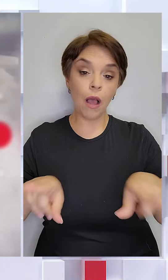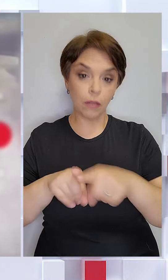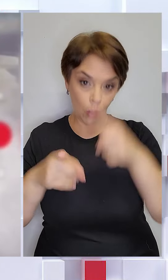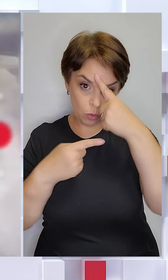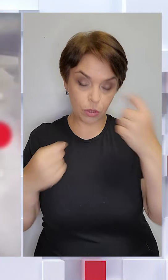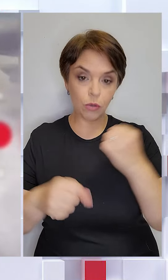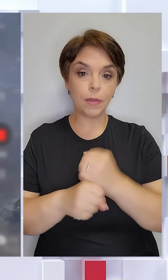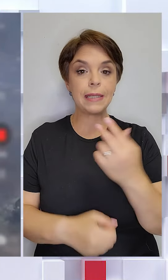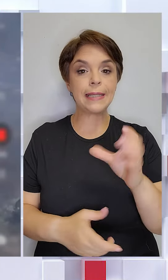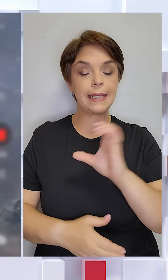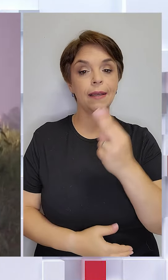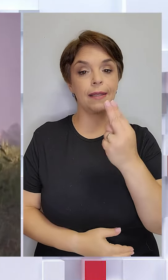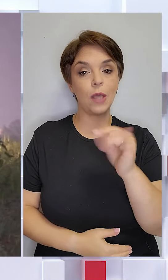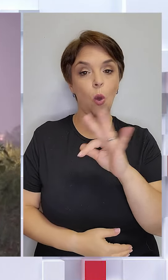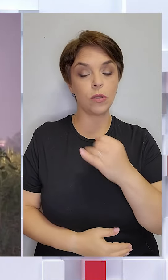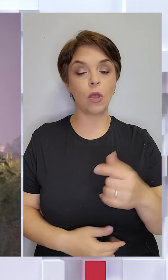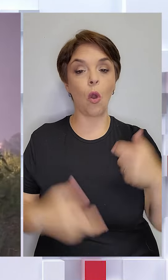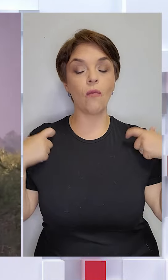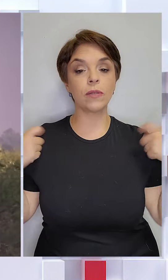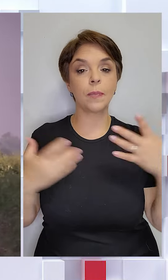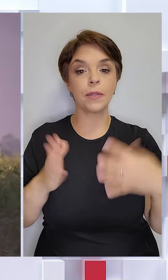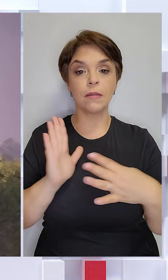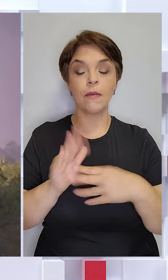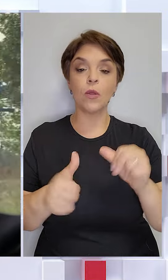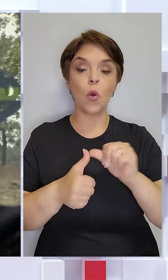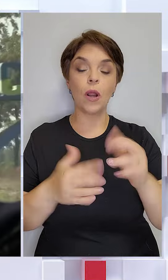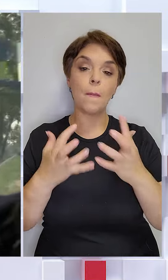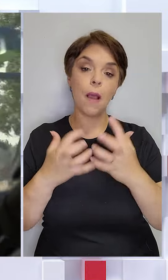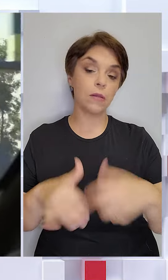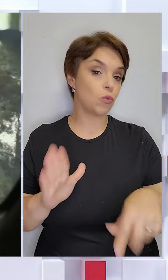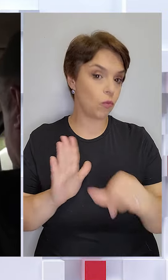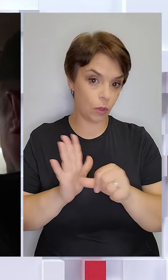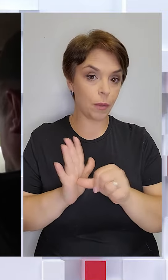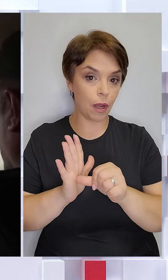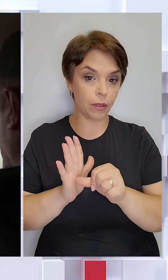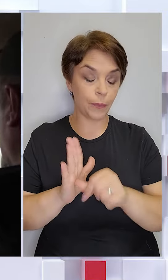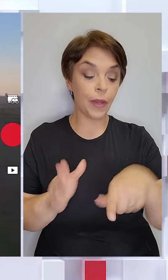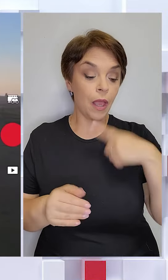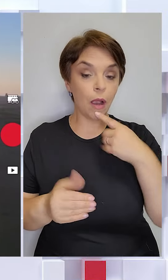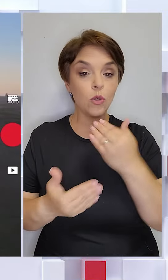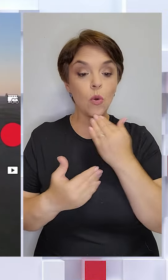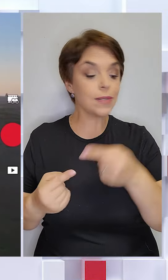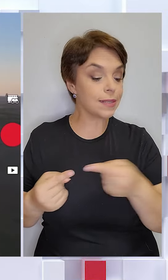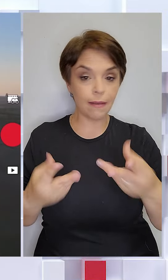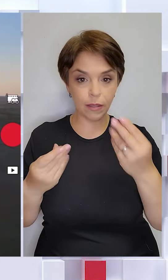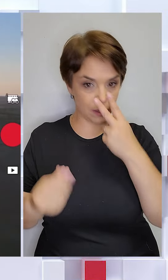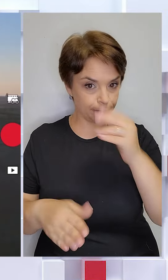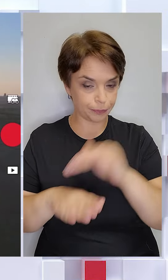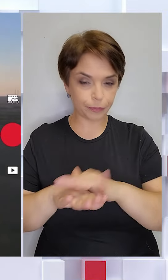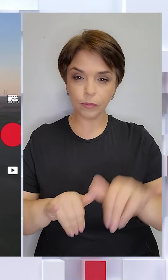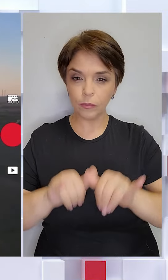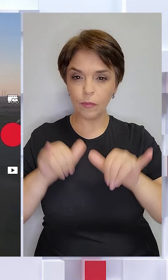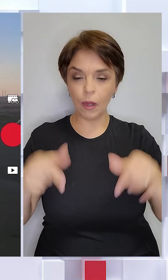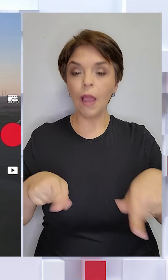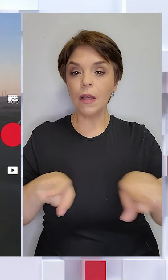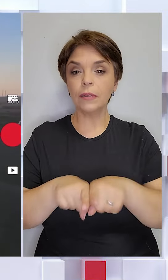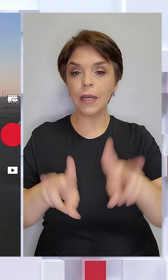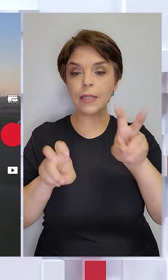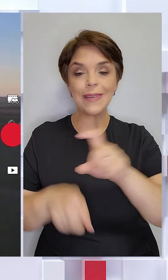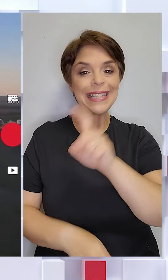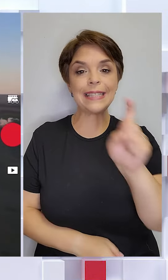заяву зробив Сергій Цихоцький, офіцер 59-ї окремої механізованої бригади. Каже, останні дні помічають збільшення так